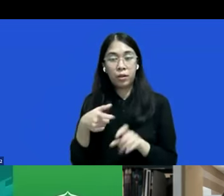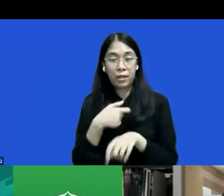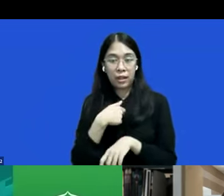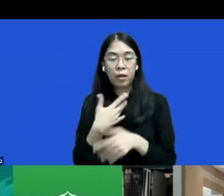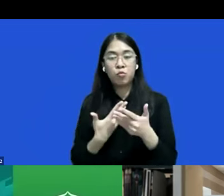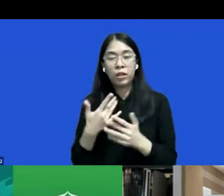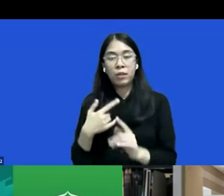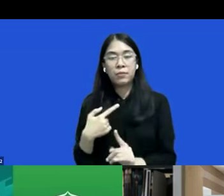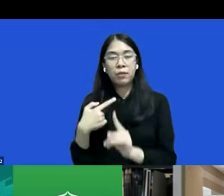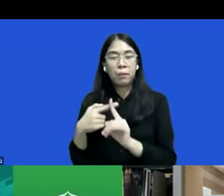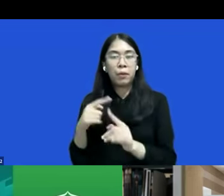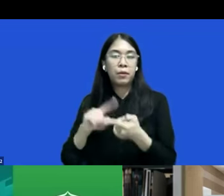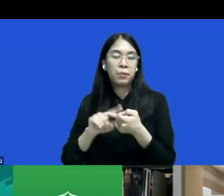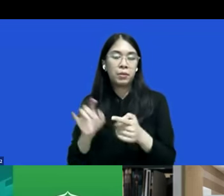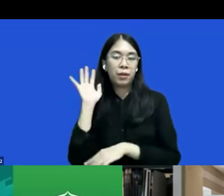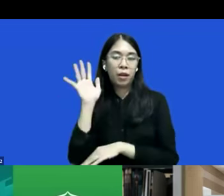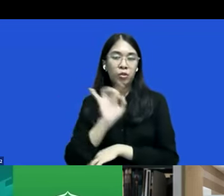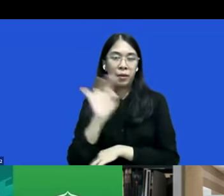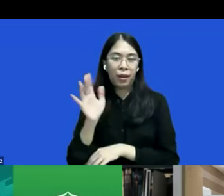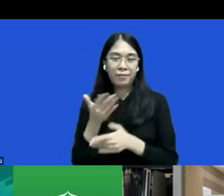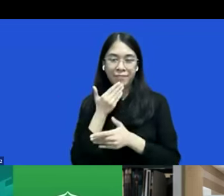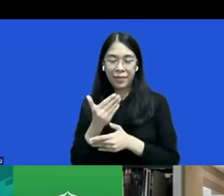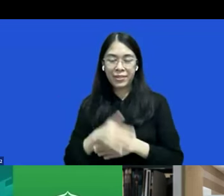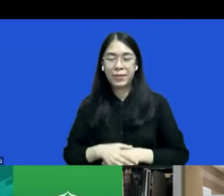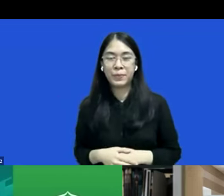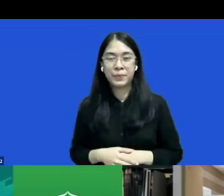oleh teman-teman narasumber yang lain. Terima kasih.